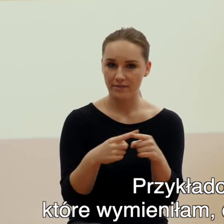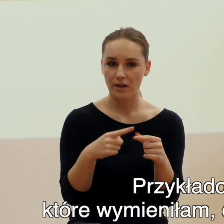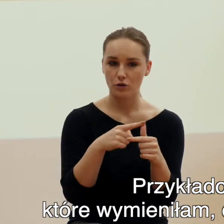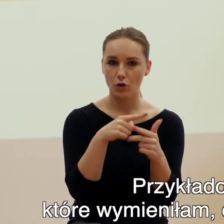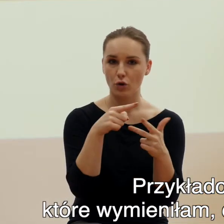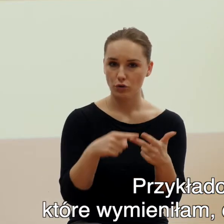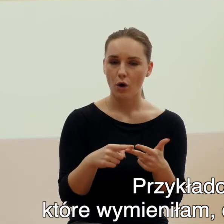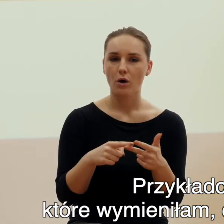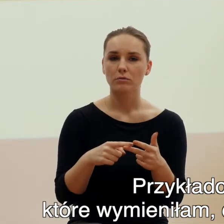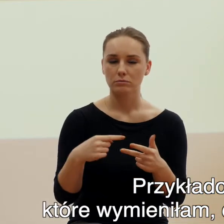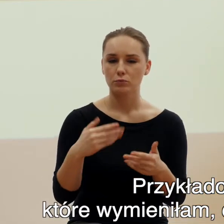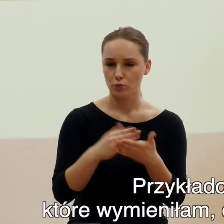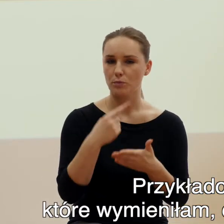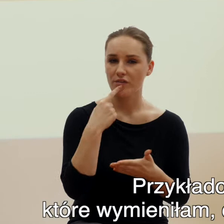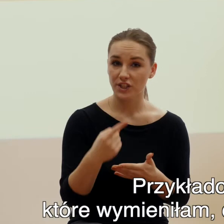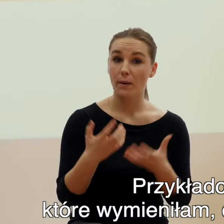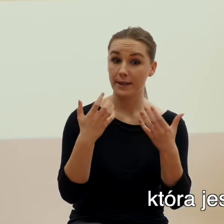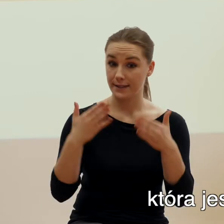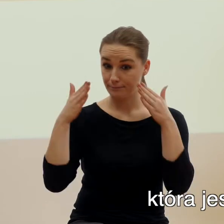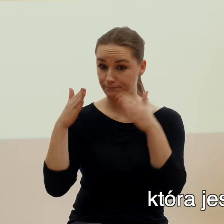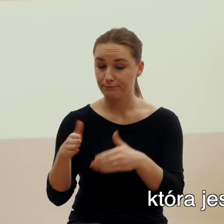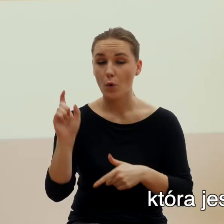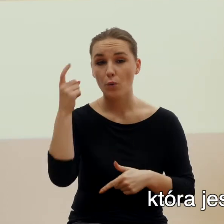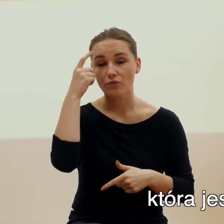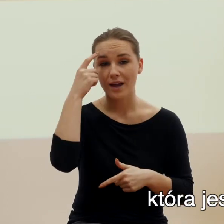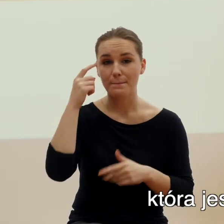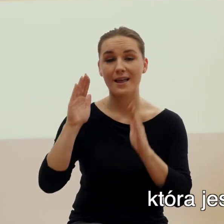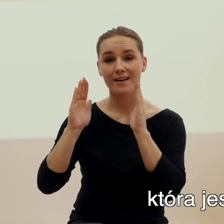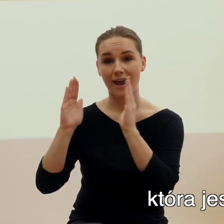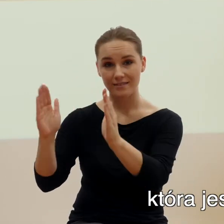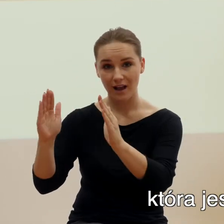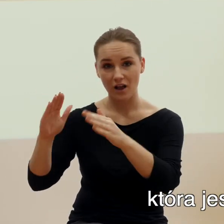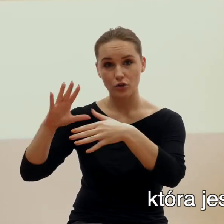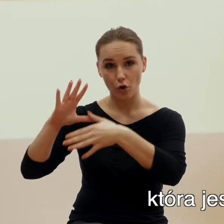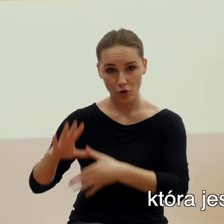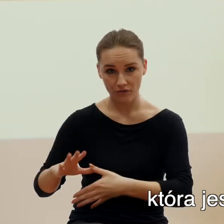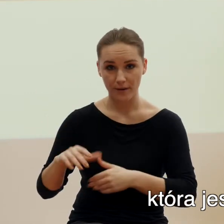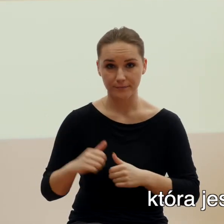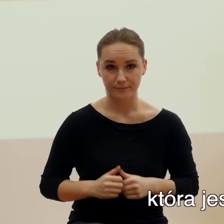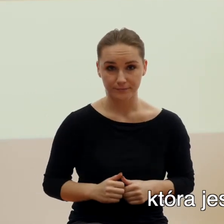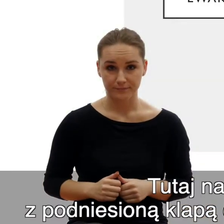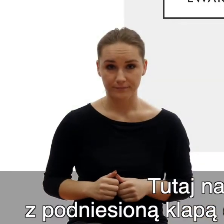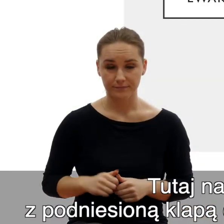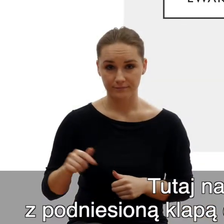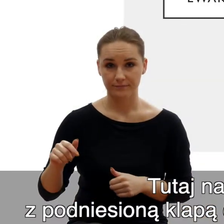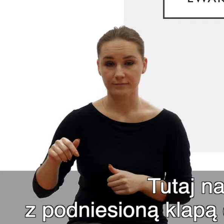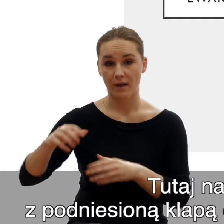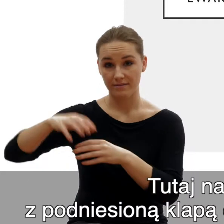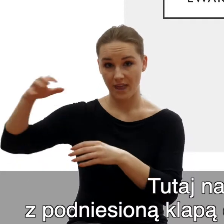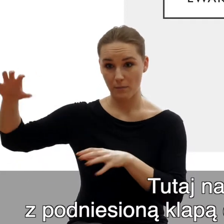chciałabym zwrócić uwagę na klatkę schodową, która jest oddymiana i wydzielona pożarowo. Tutaj na